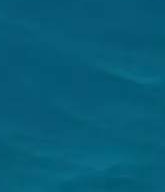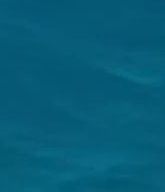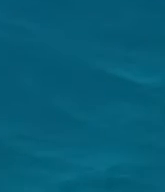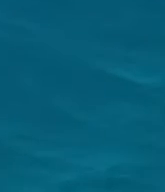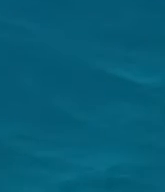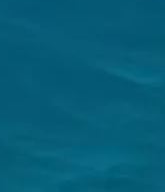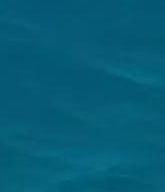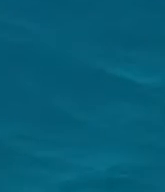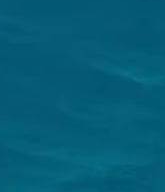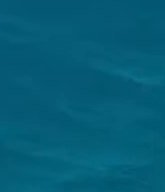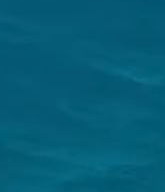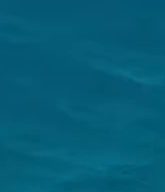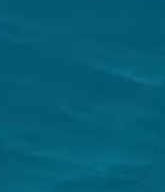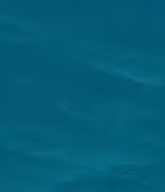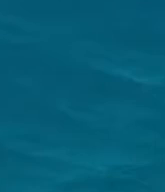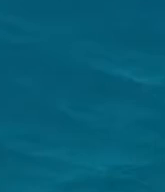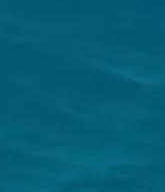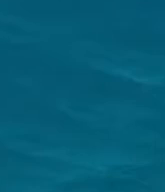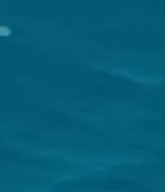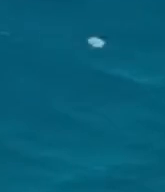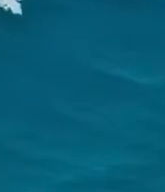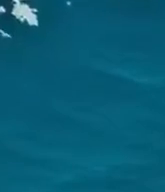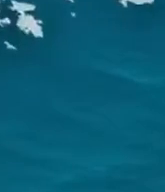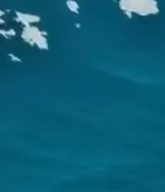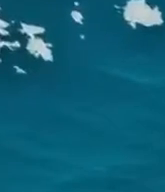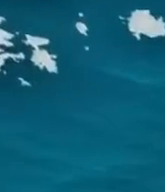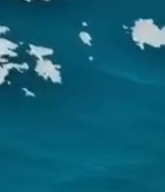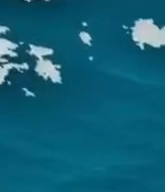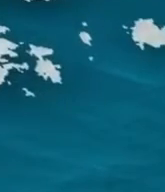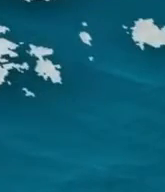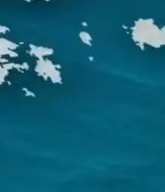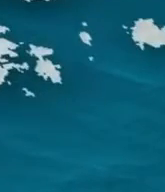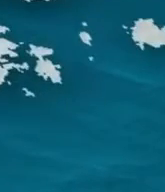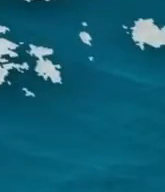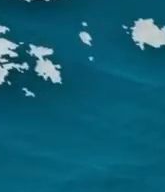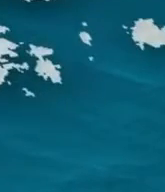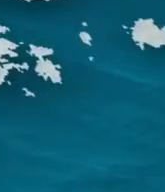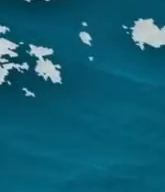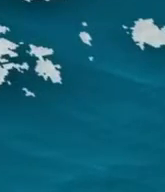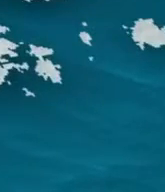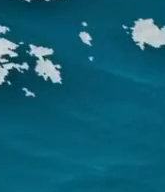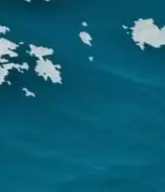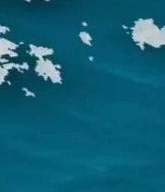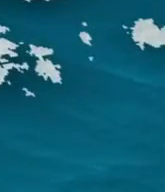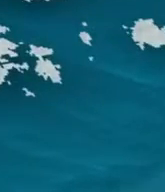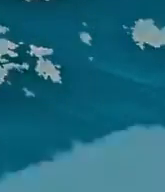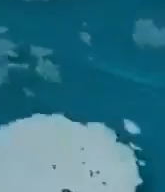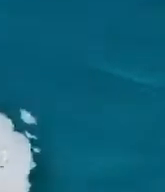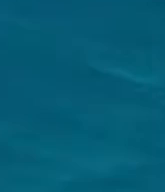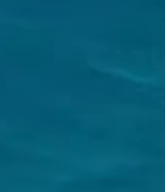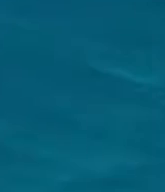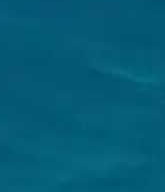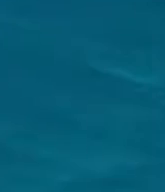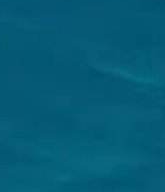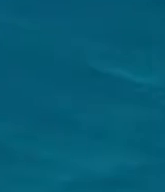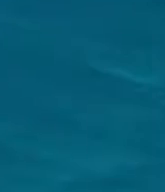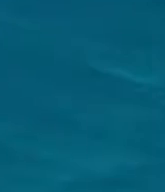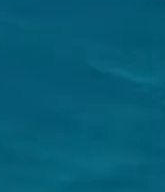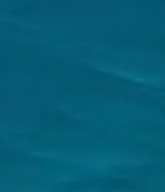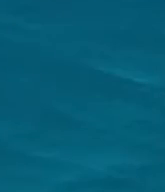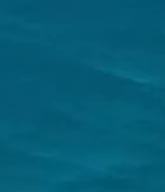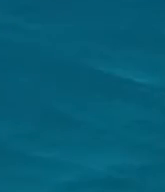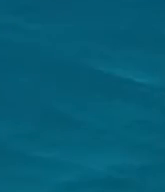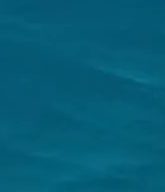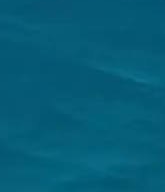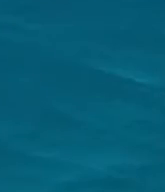영암과 강진 31도까지 오르겠고요. 신안도 한낮 기온 31도가 예상됩니다. 먼 바다를